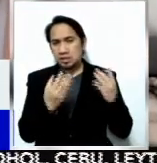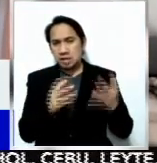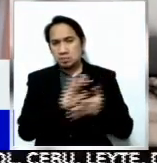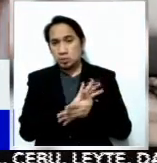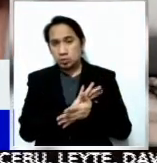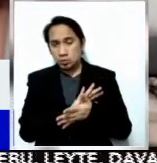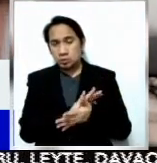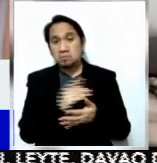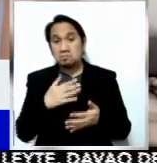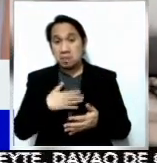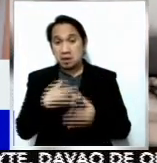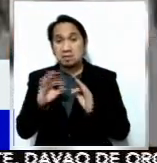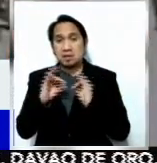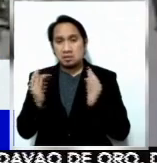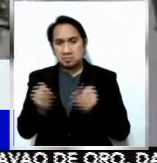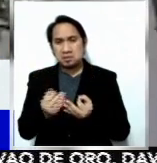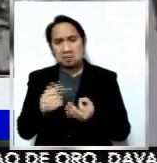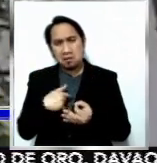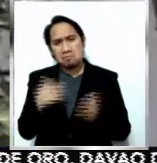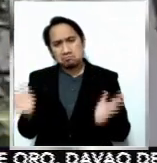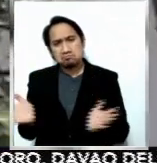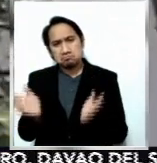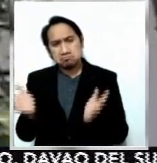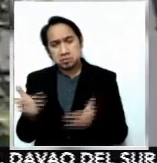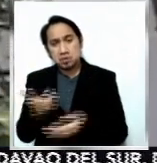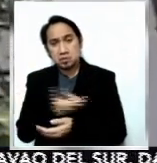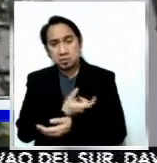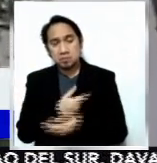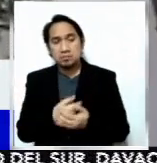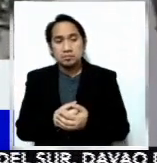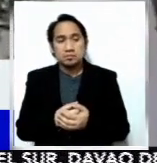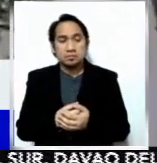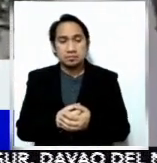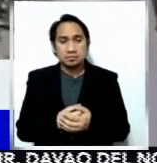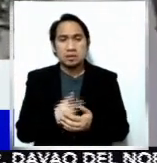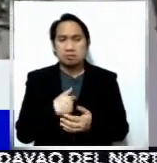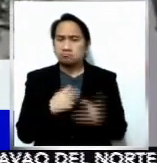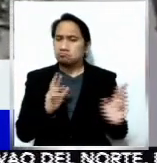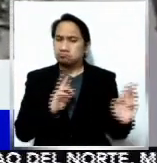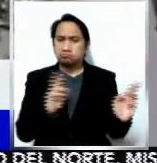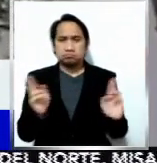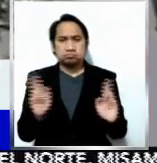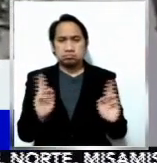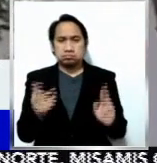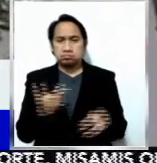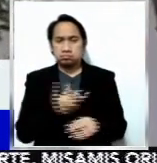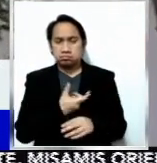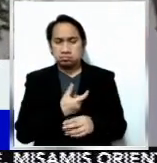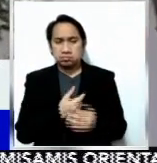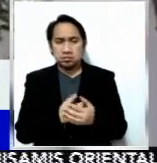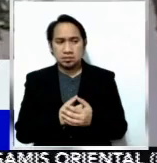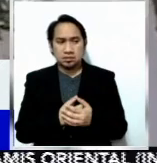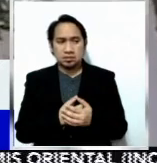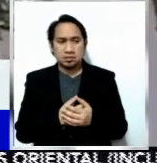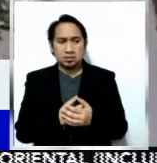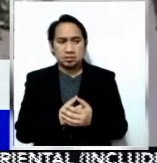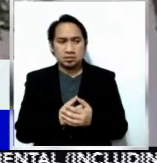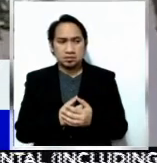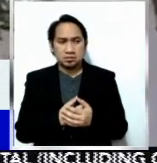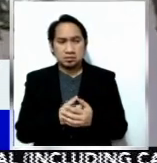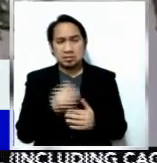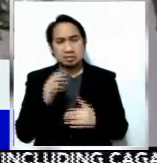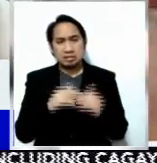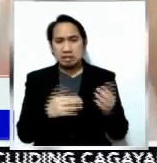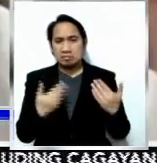na magpaturok ng vaccine. Game na rin ako magpa-vaccine kesa, di ba, magka-COVID pa